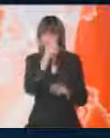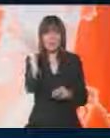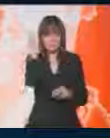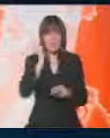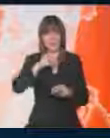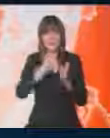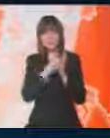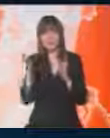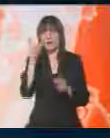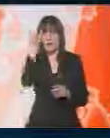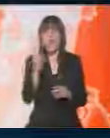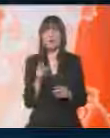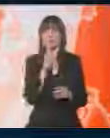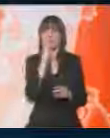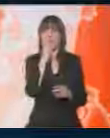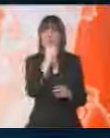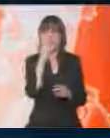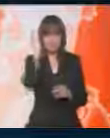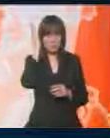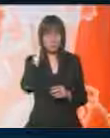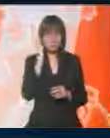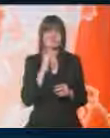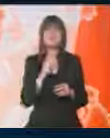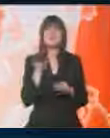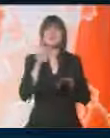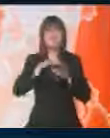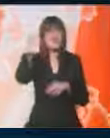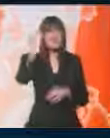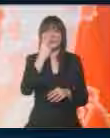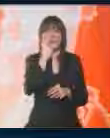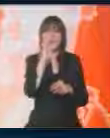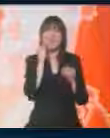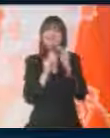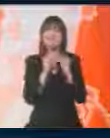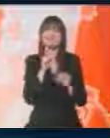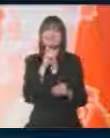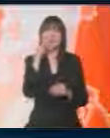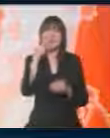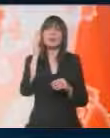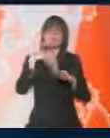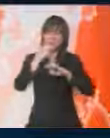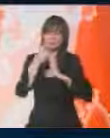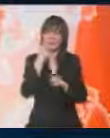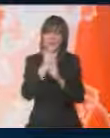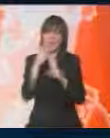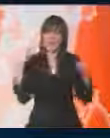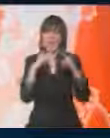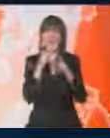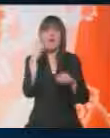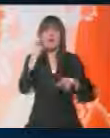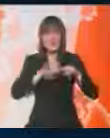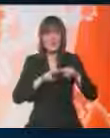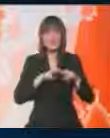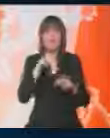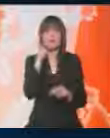druge strane su oni koji gledaju u budućnosti, koji na Kosovu upravo vide problem s kojim će oni morati da se bave i koji će oni morati rešavati,